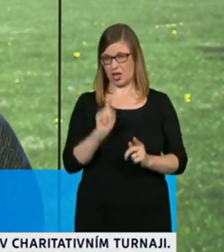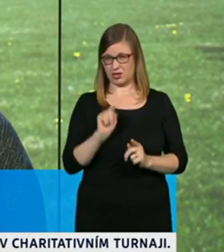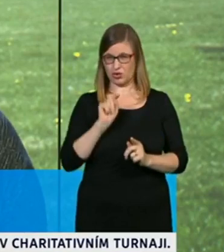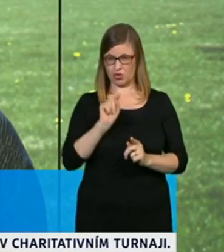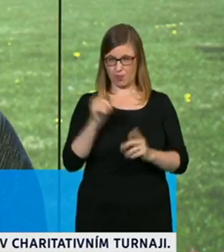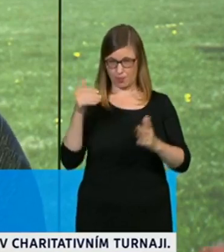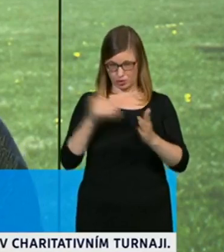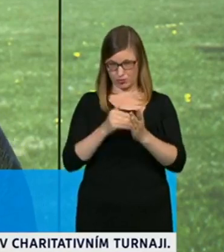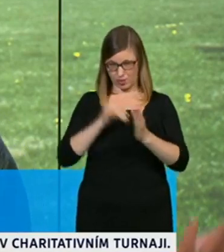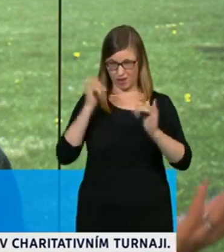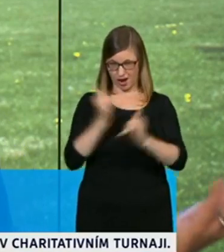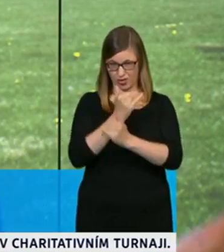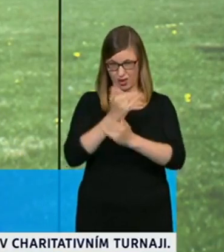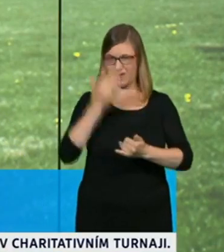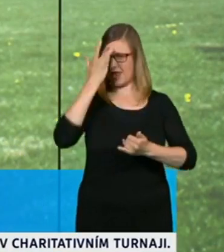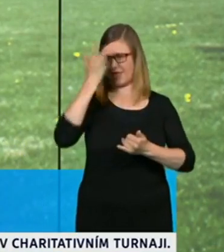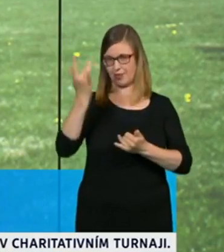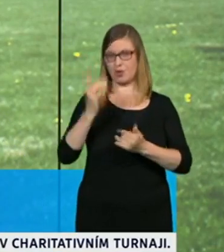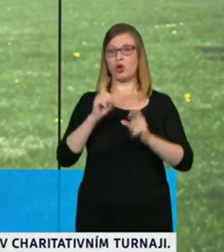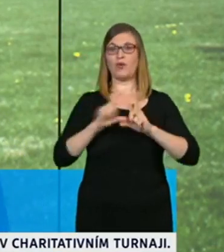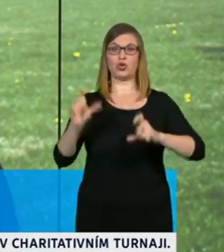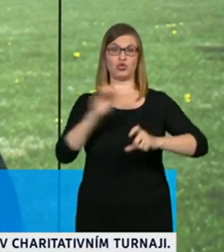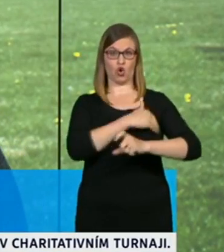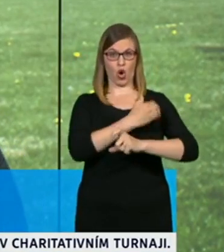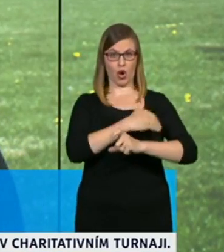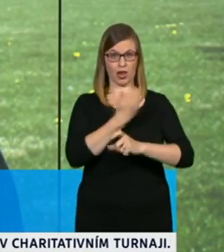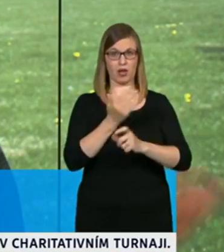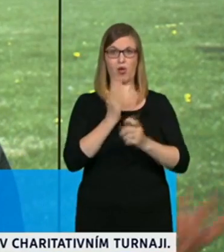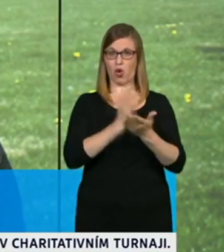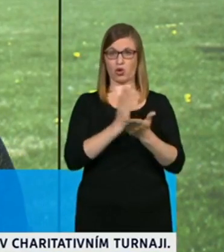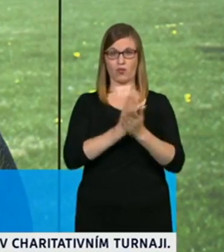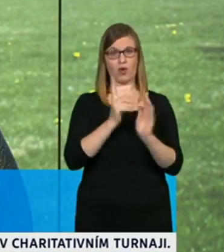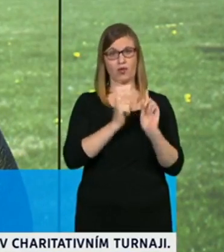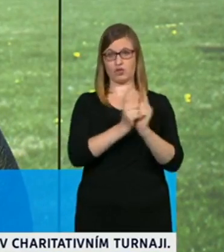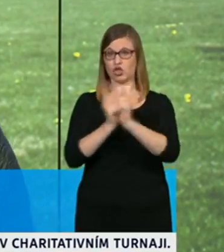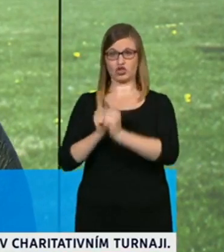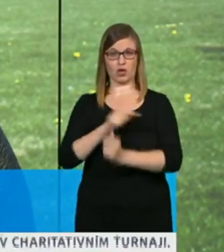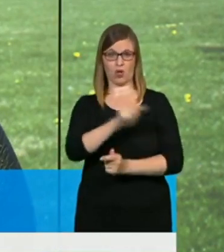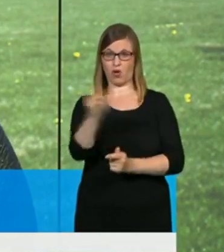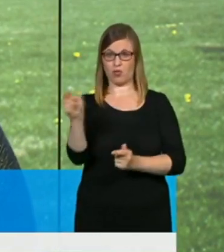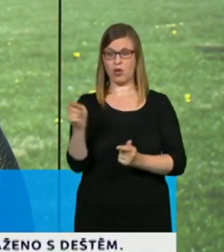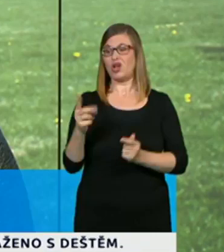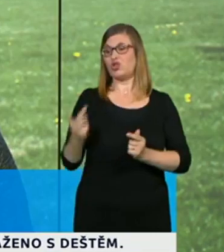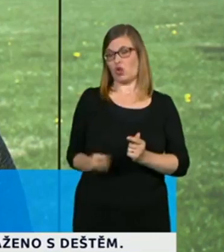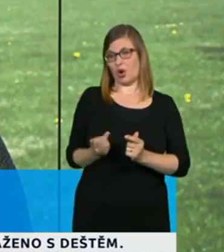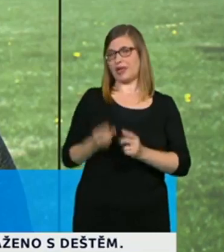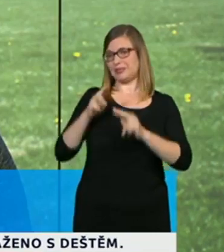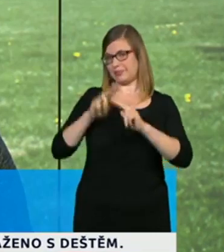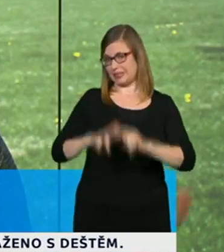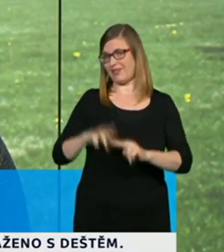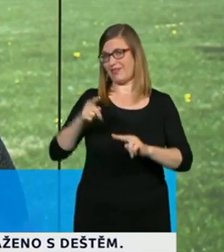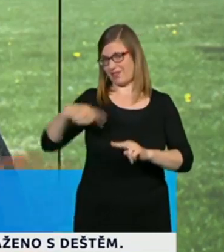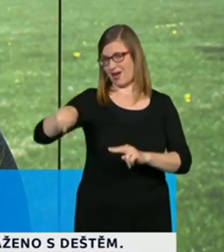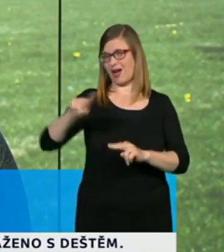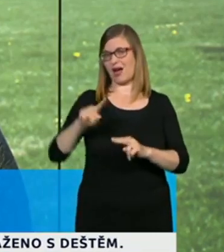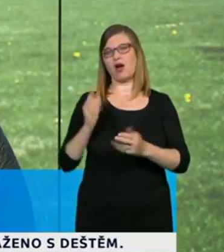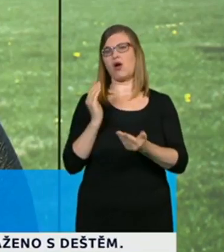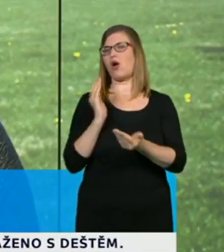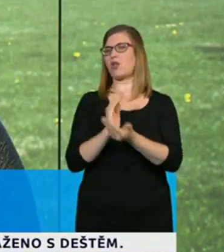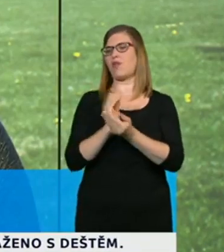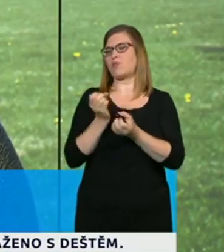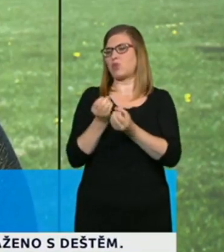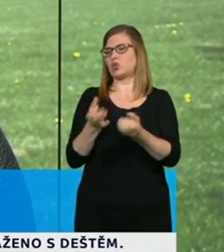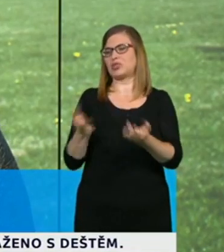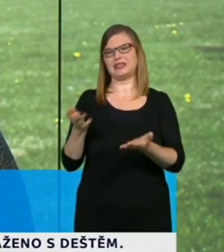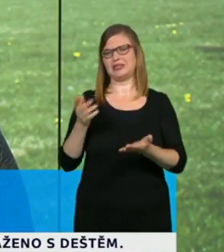školy jsou vyřešené, zbývají školky, ale ošetřovné je nějak nastaveno, školky prostě buď